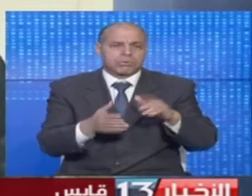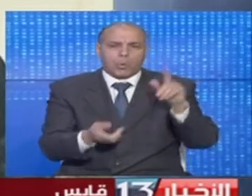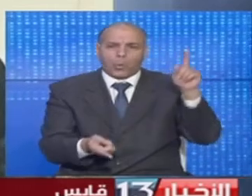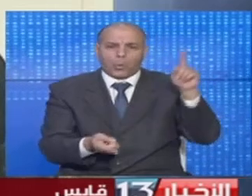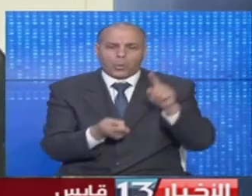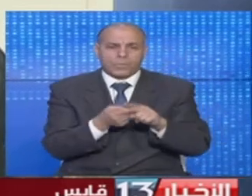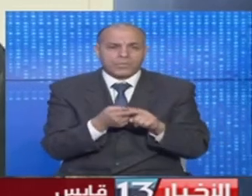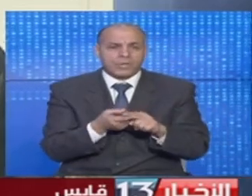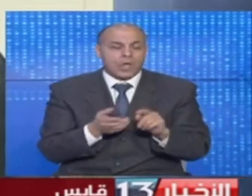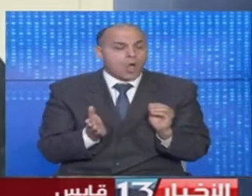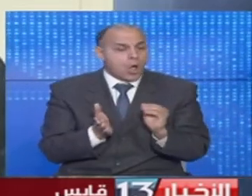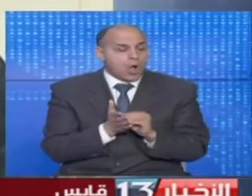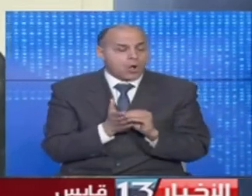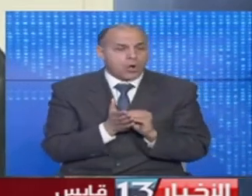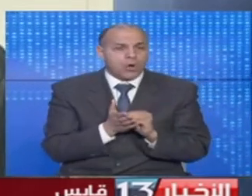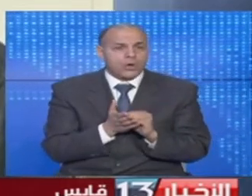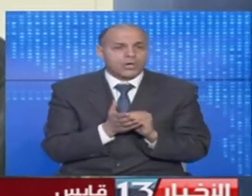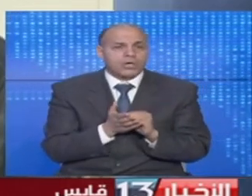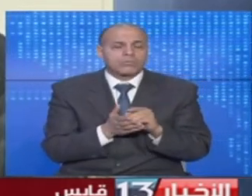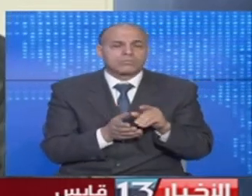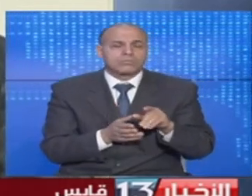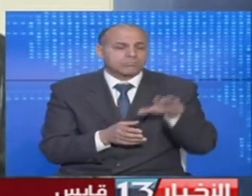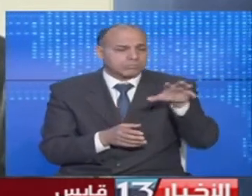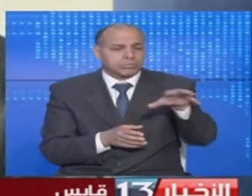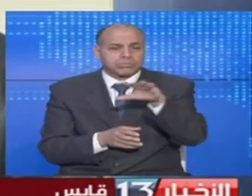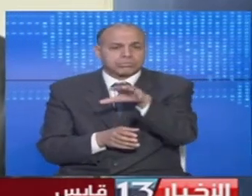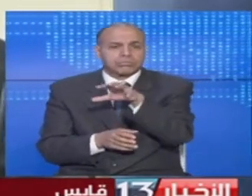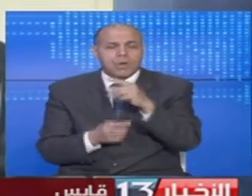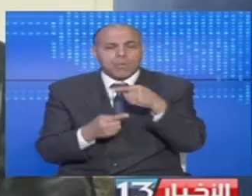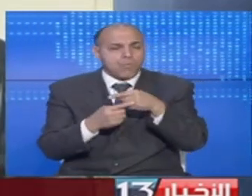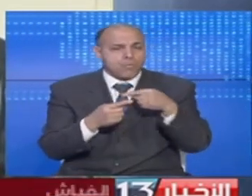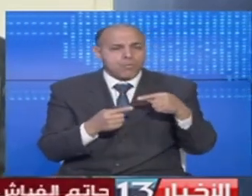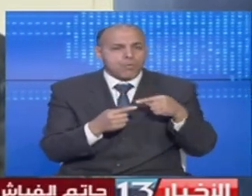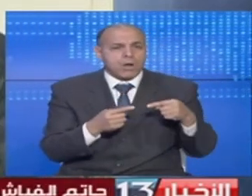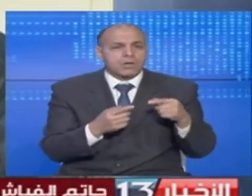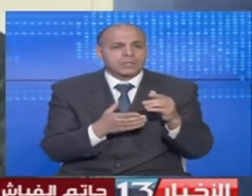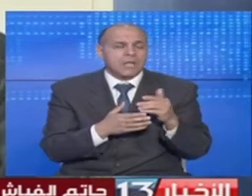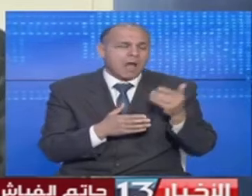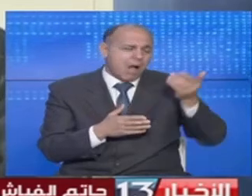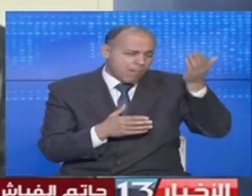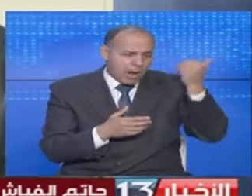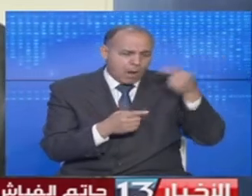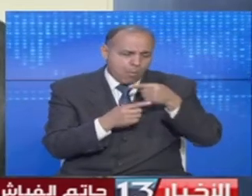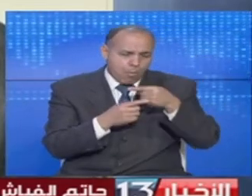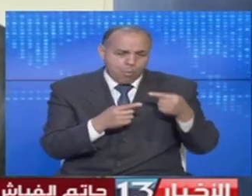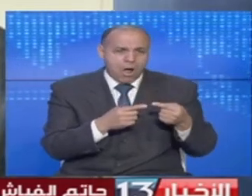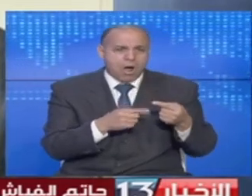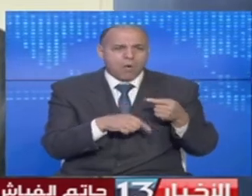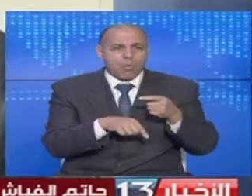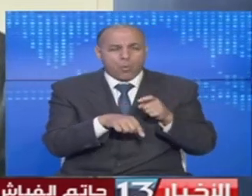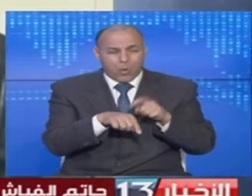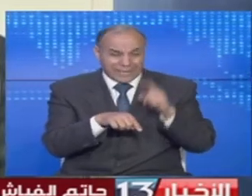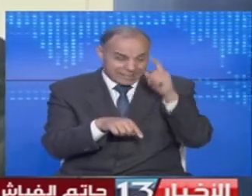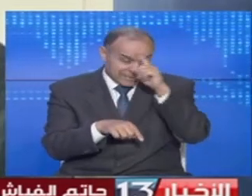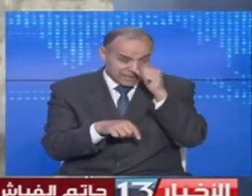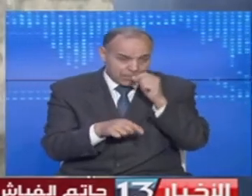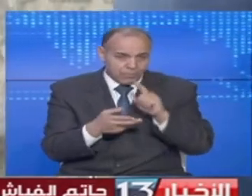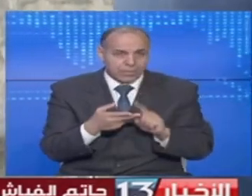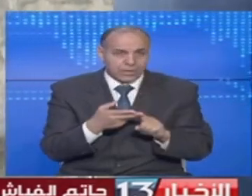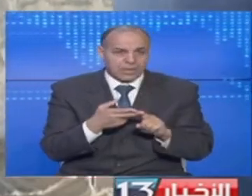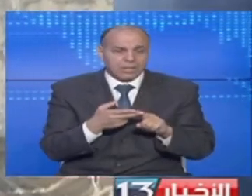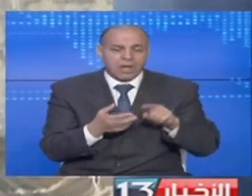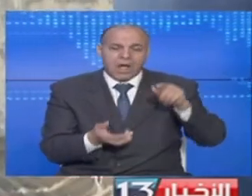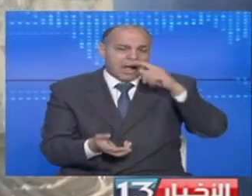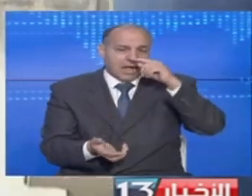عادي، وكذلك تزويد الجهات لتفادي النقص اللي صار، نقص كبير في الفترة الحساسة هذه في